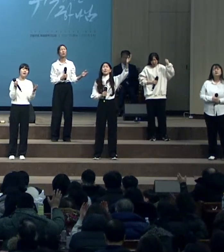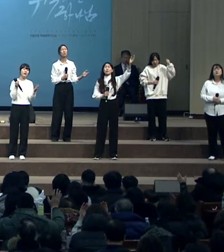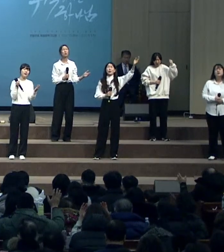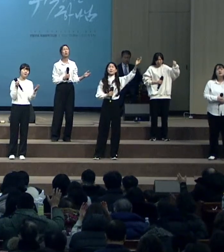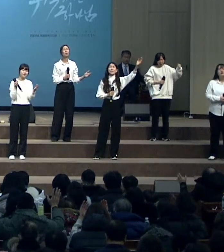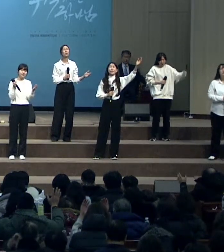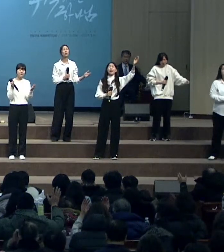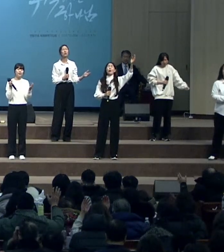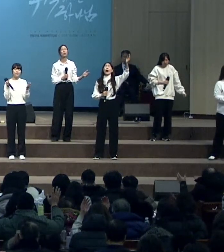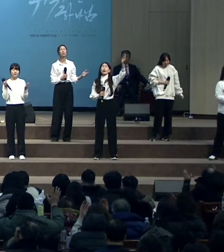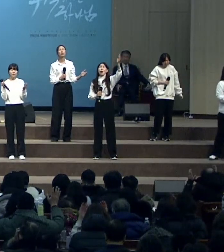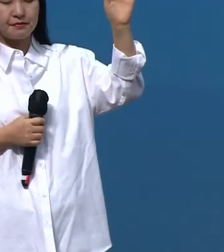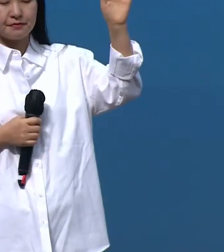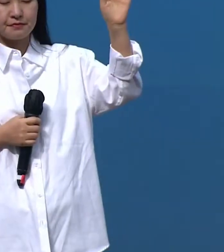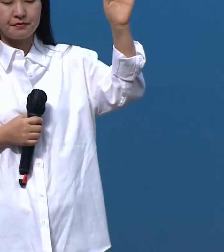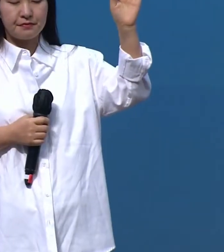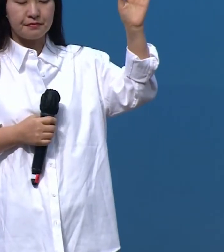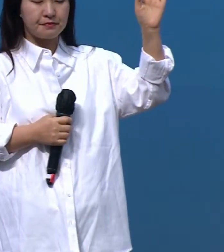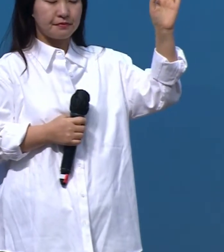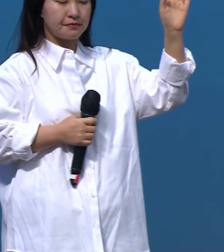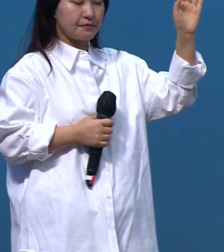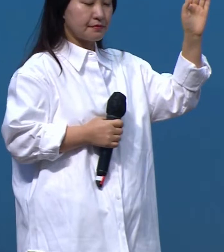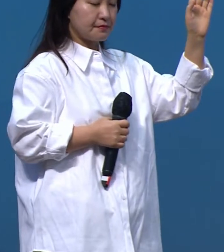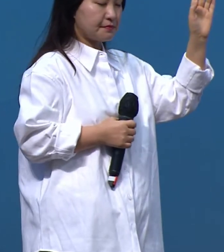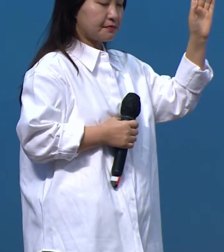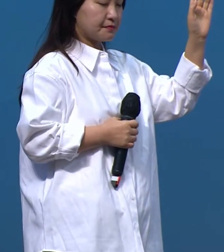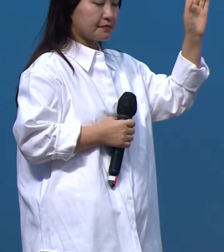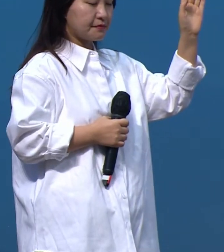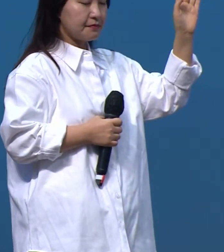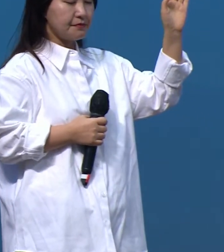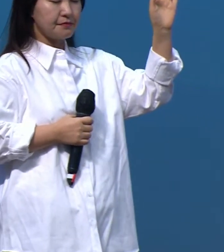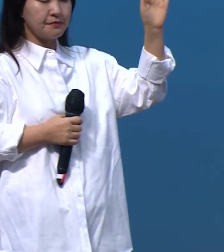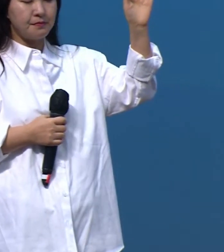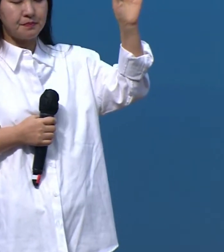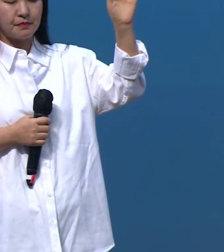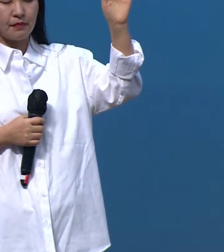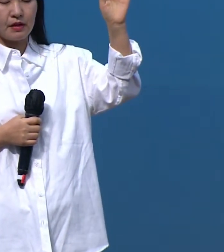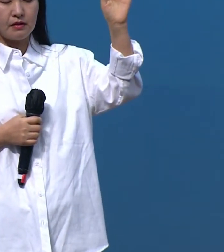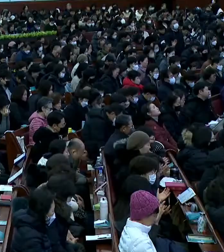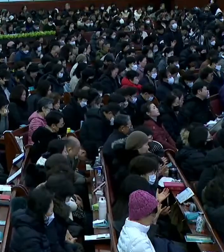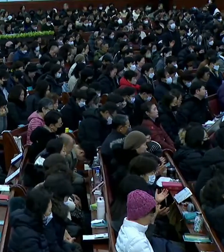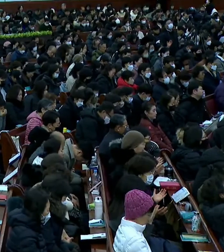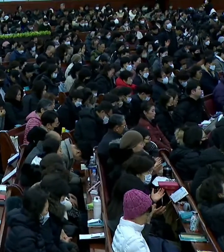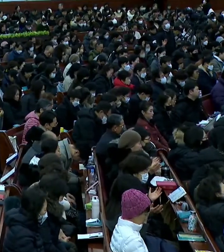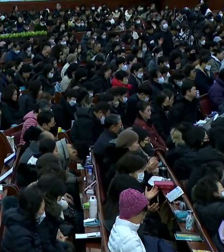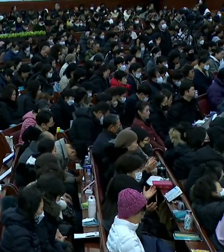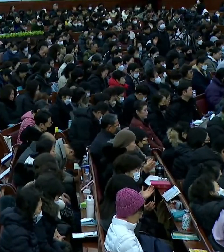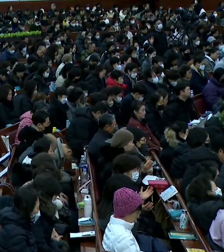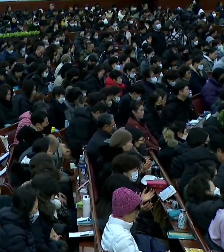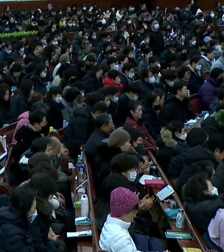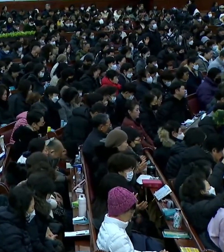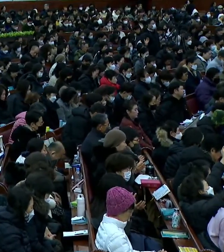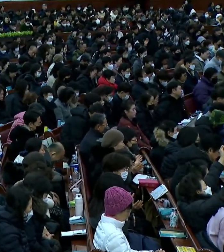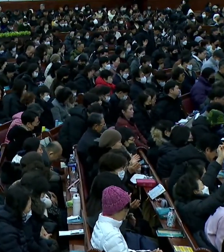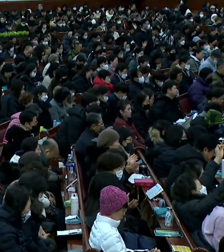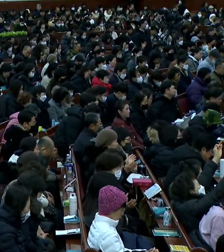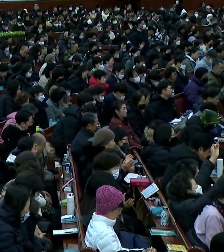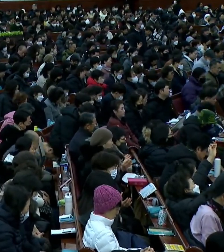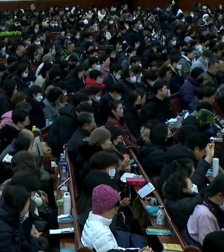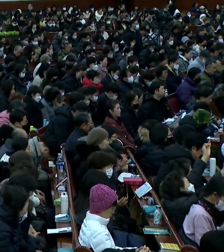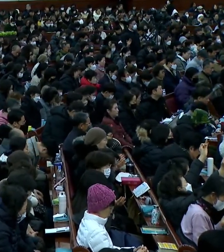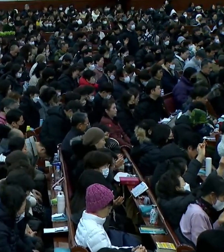찾아가며 회복될 수 있는 은혜들을 주님이 허락하여 주시옵소서. 오늘도 우리에게 생명의 말씀을